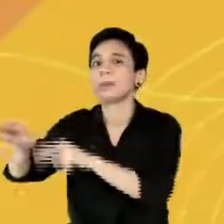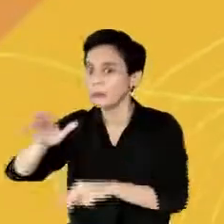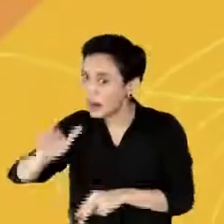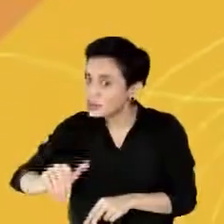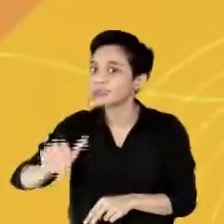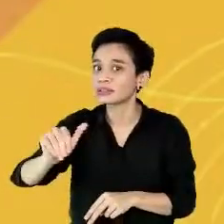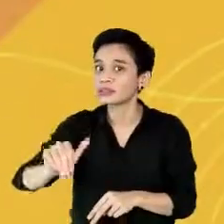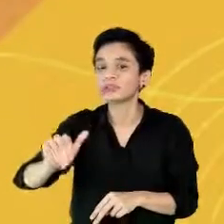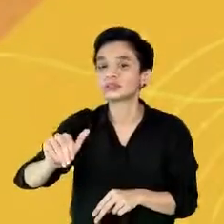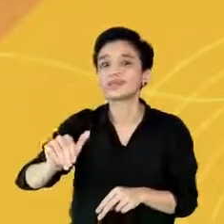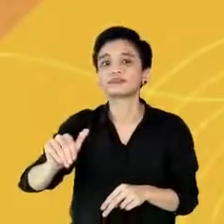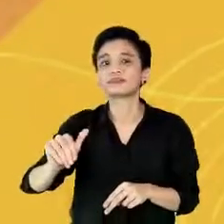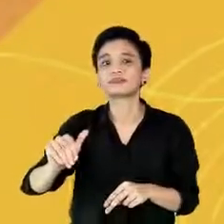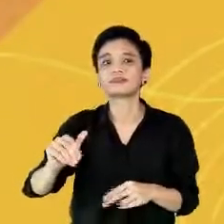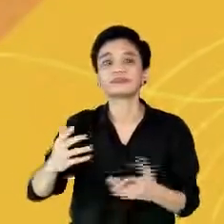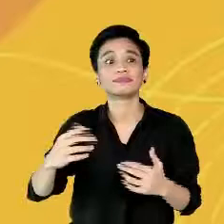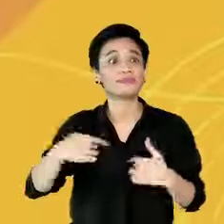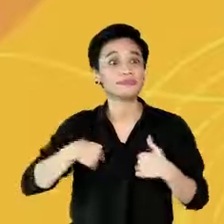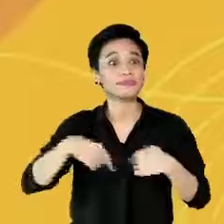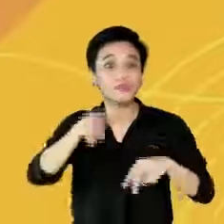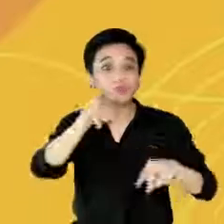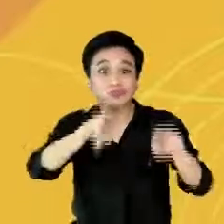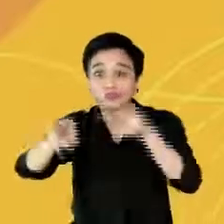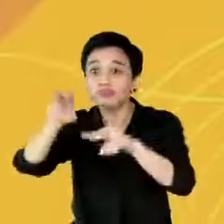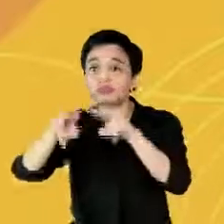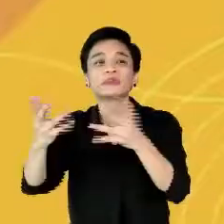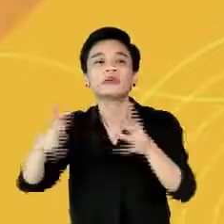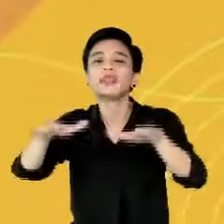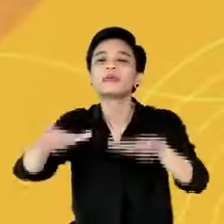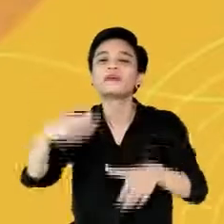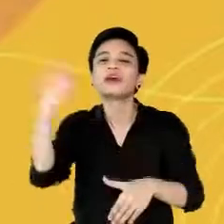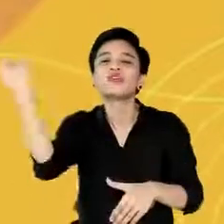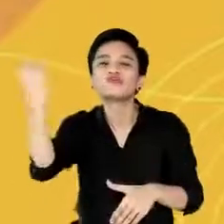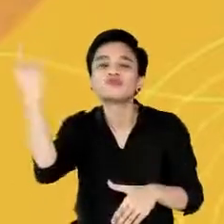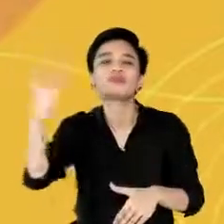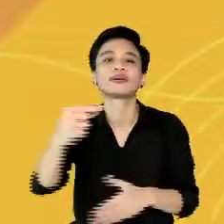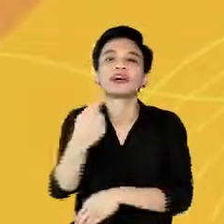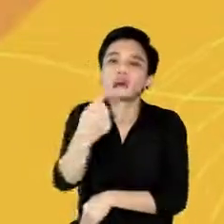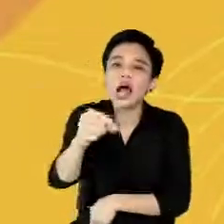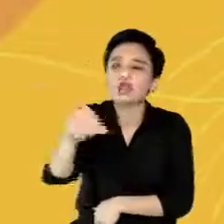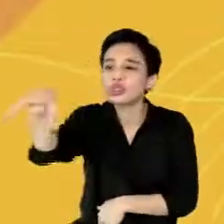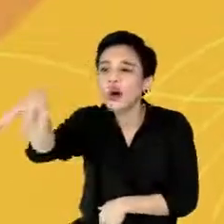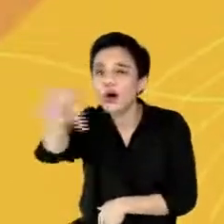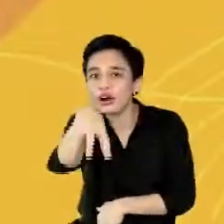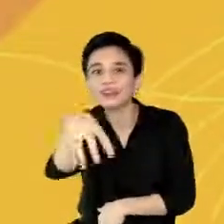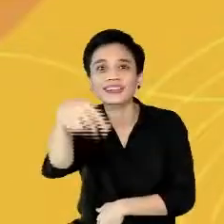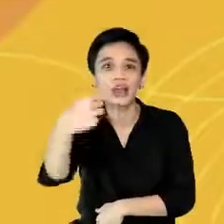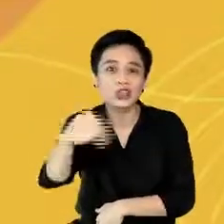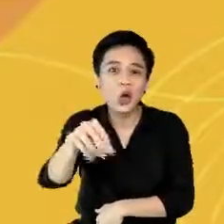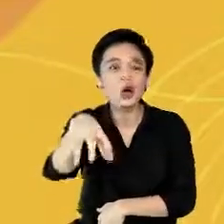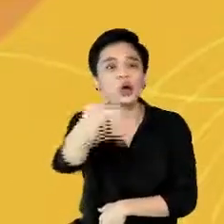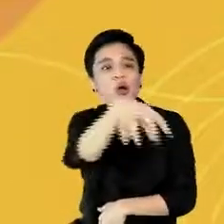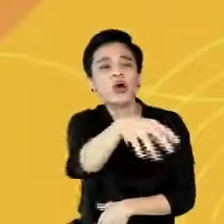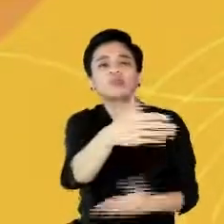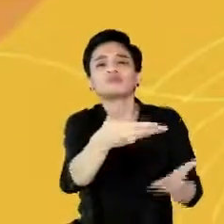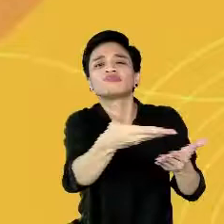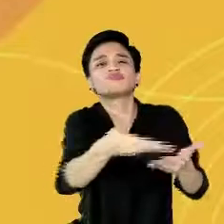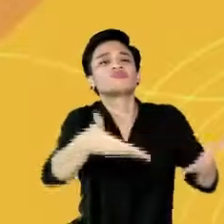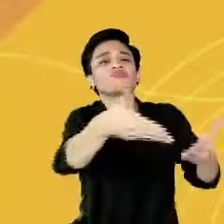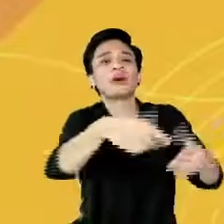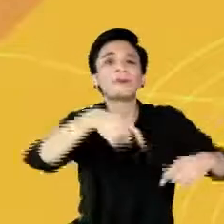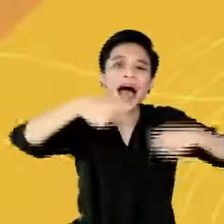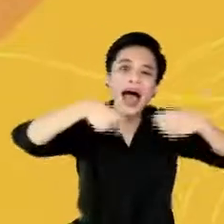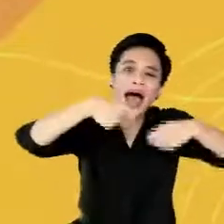hal yang dilakukan baik itu pemantauan di depan 40 perkantoran maupun di apa namanya karya-karya